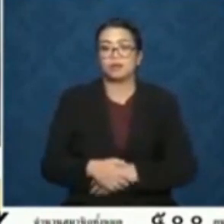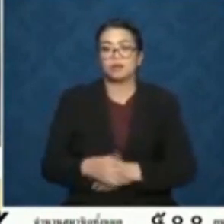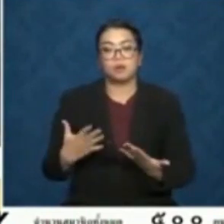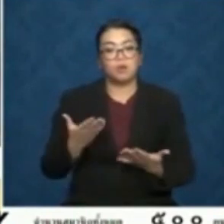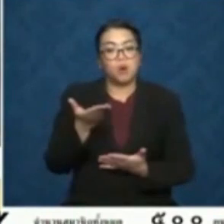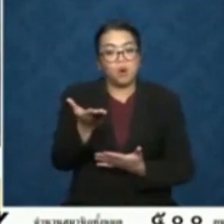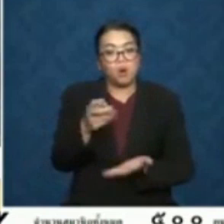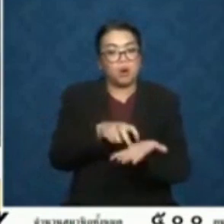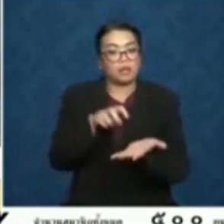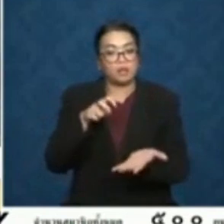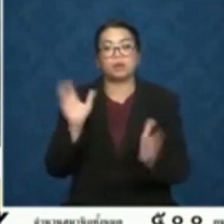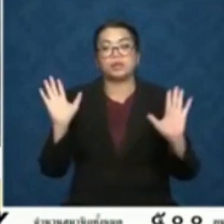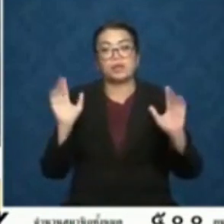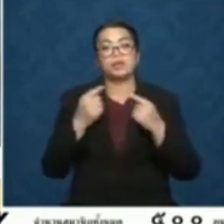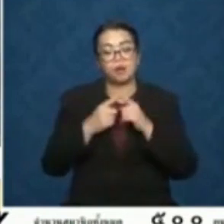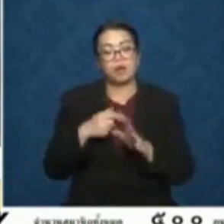ง